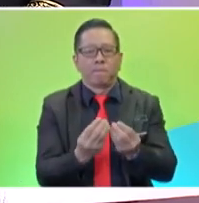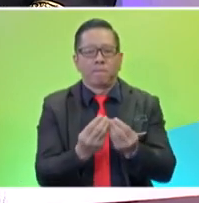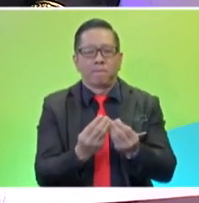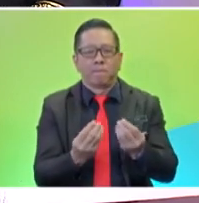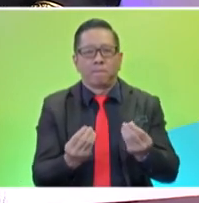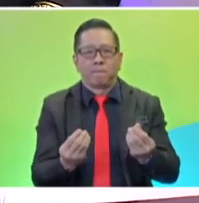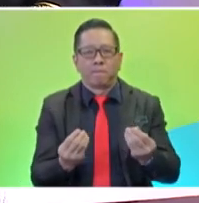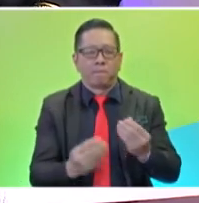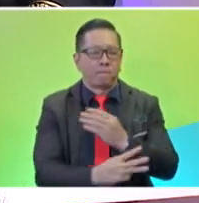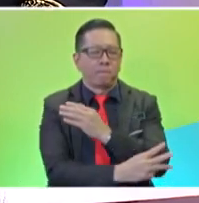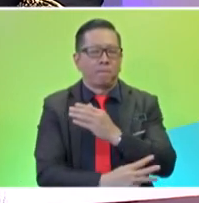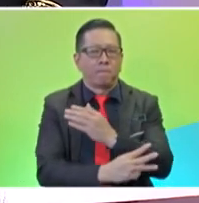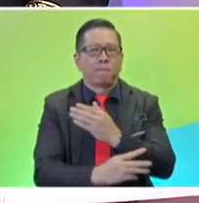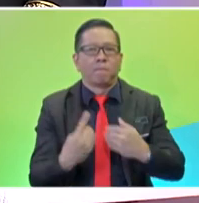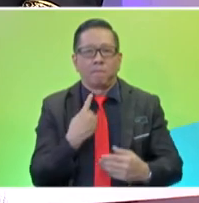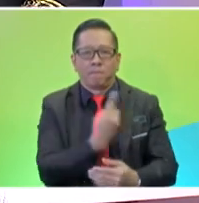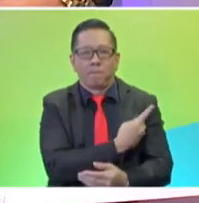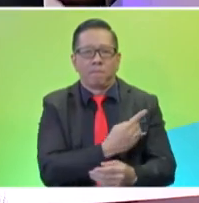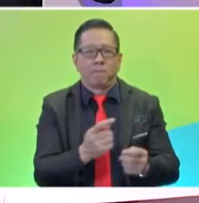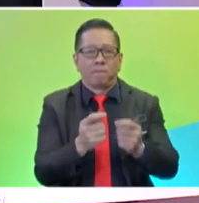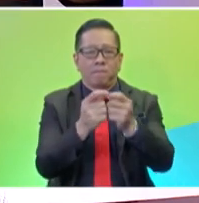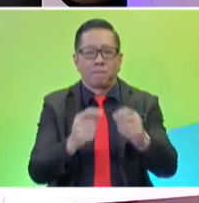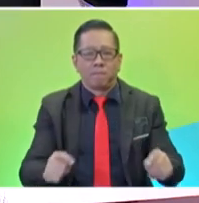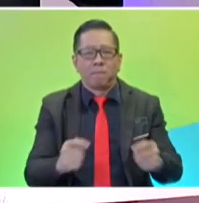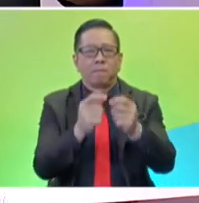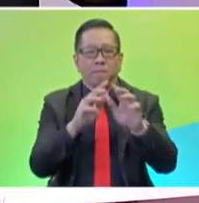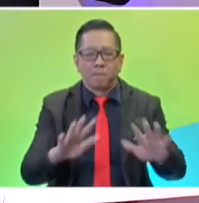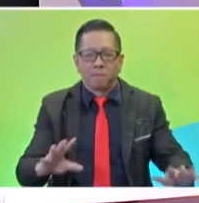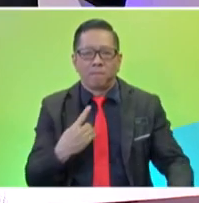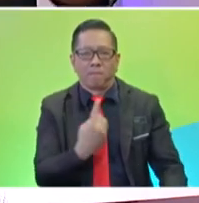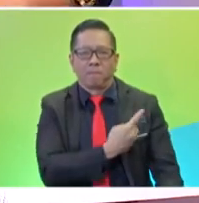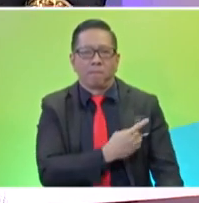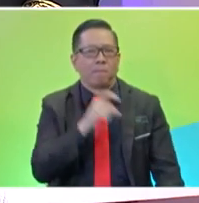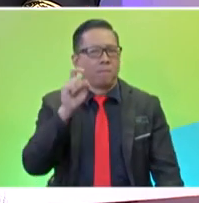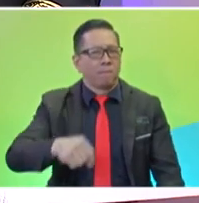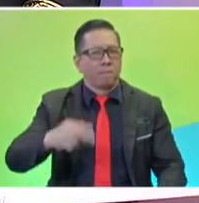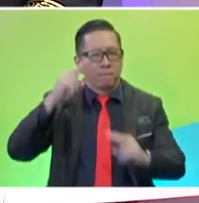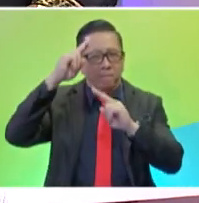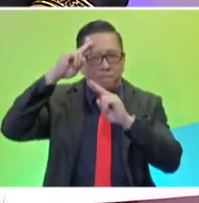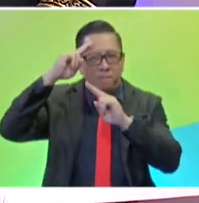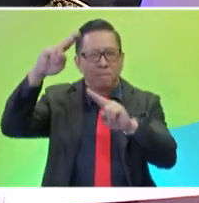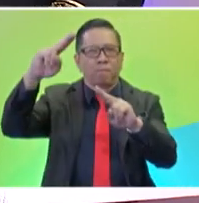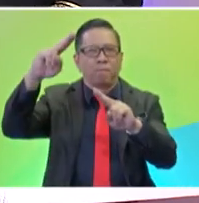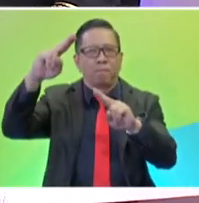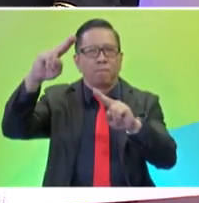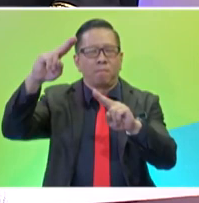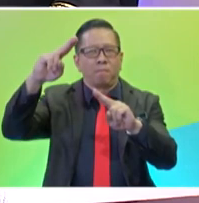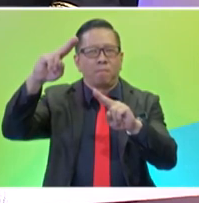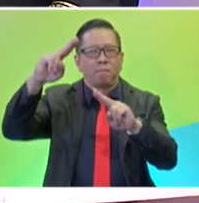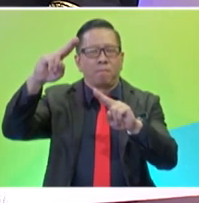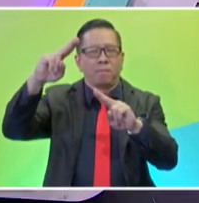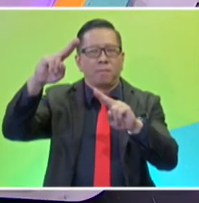lalu Gemilang adalah tempat tinggal kita kalau hormat kita tidak menghormati Bendera Kita tinggal dekat mana